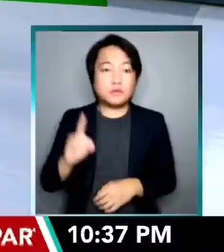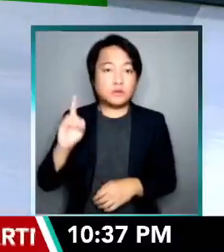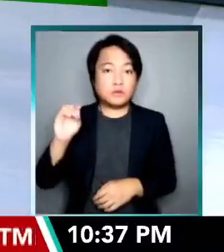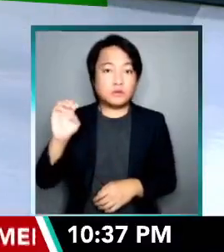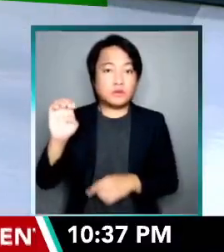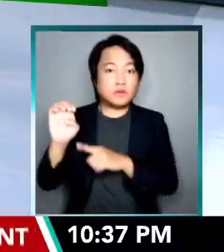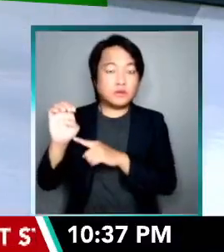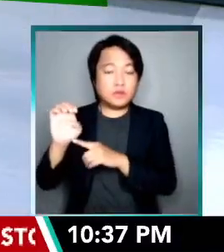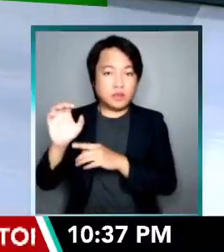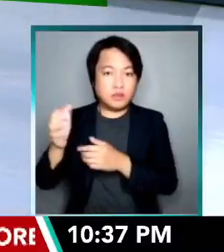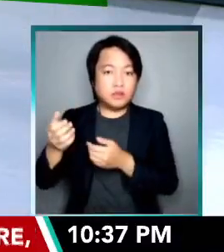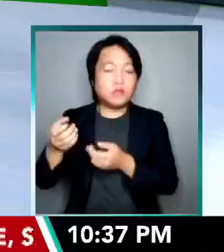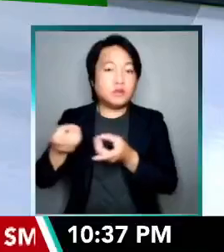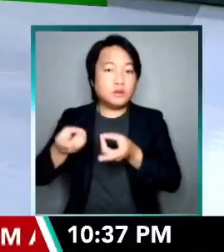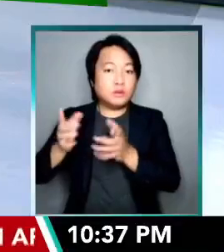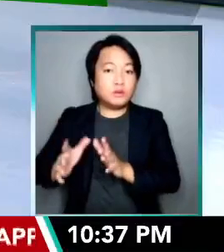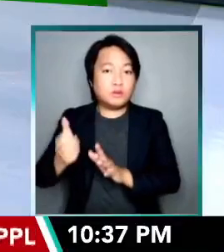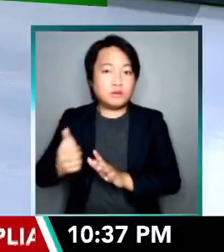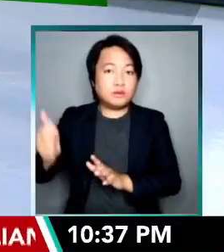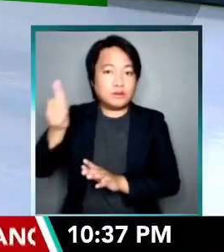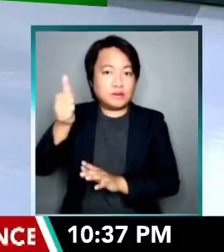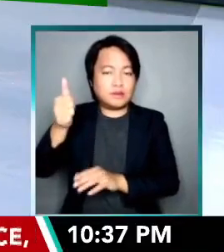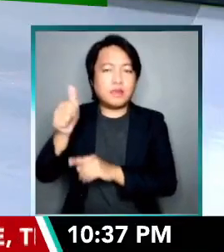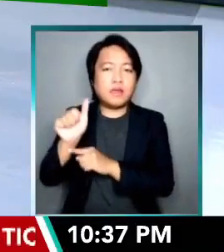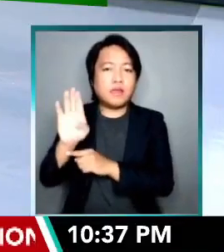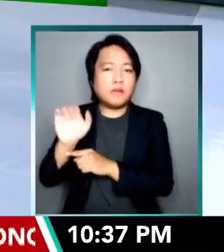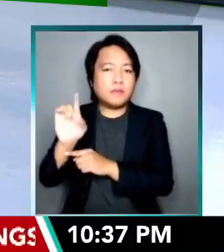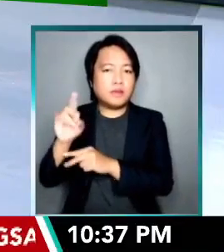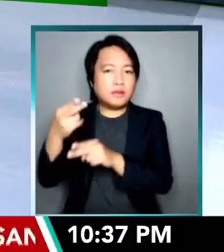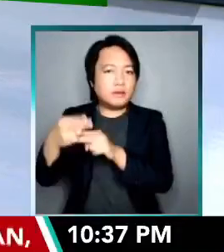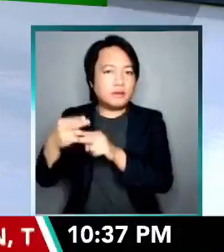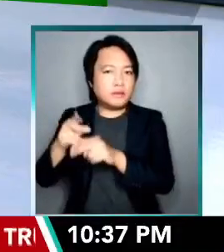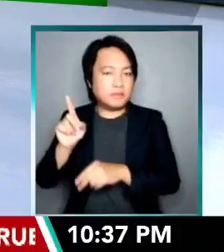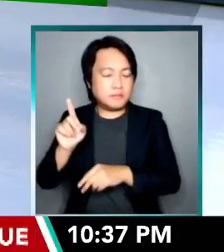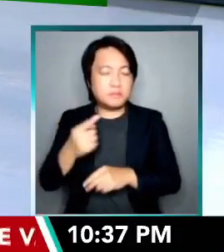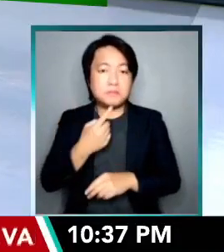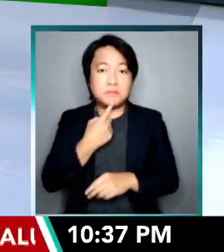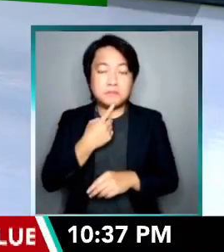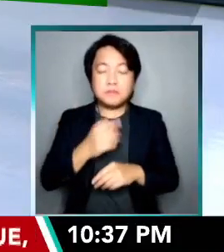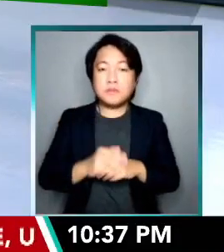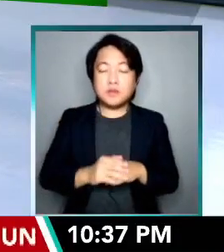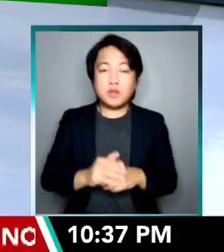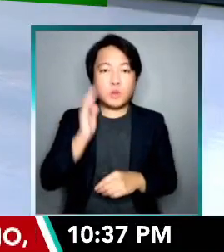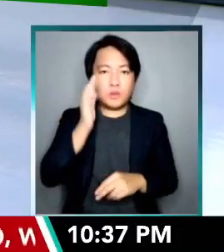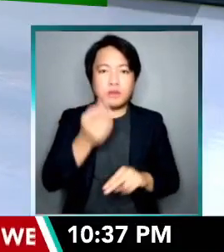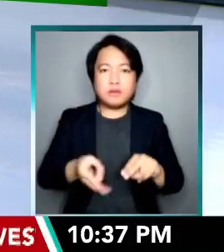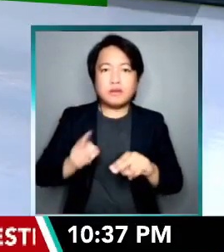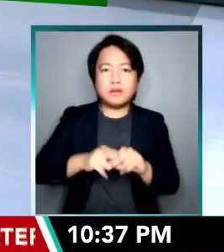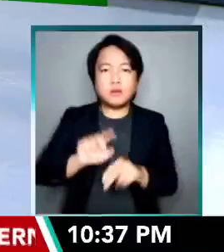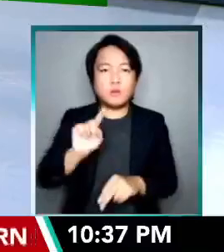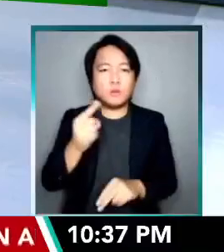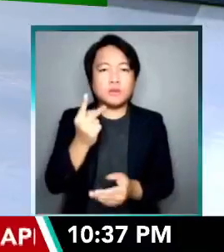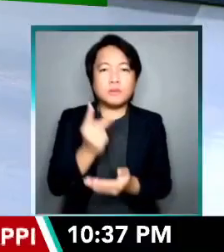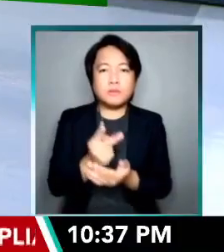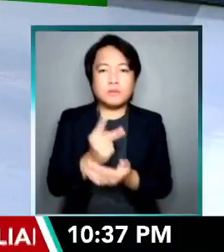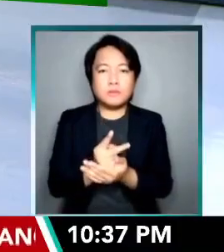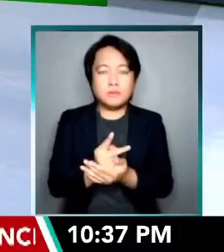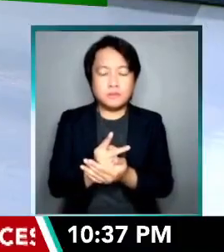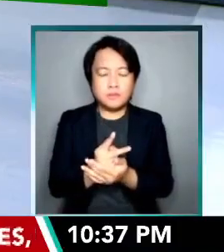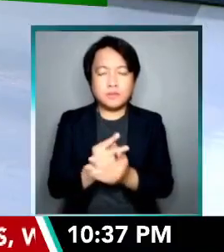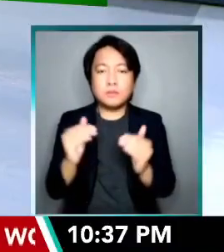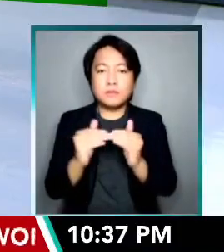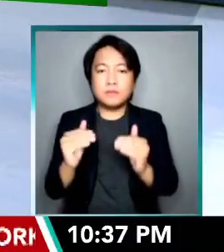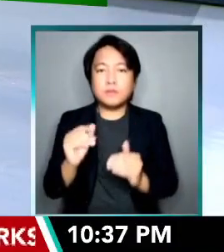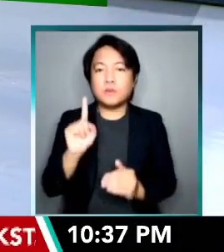Rino Abad, sa Super Radio DZBB, mataas ang chance ng mahigit piso ang madadagdag sa kada litro ng gasolina, diesel